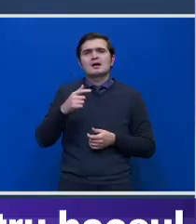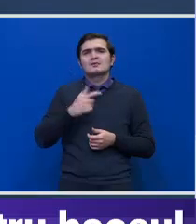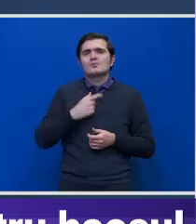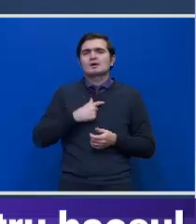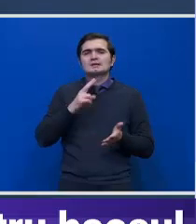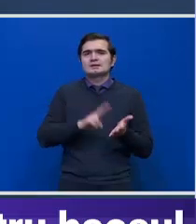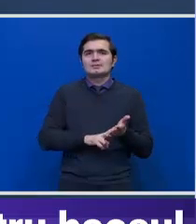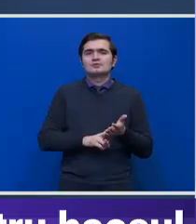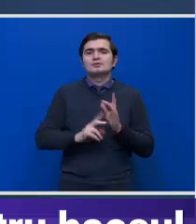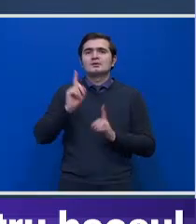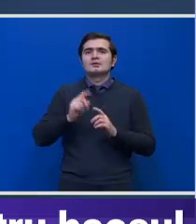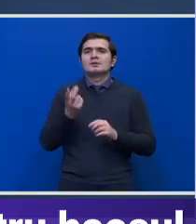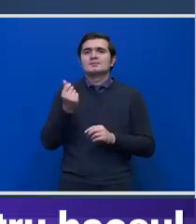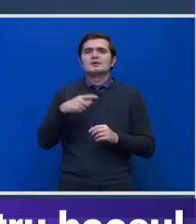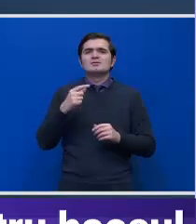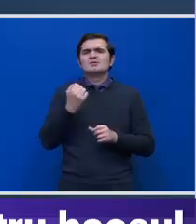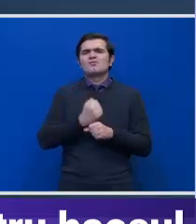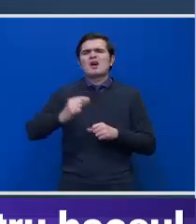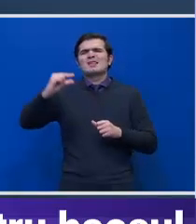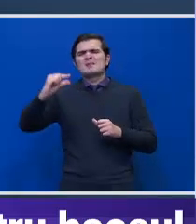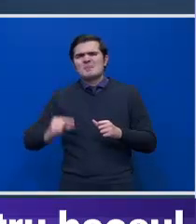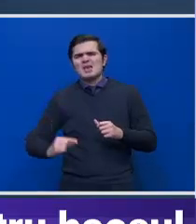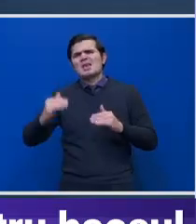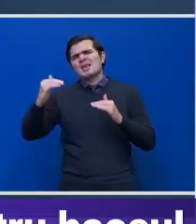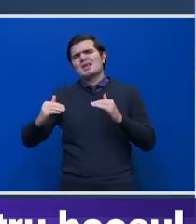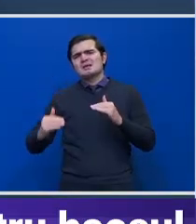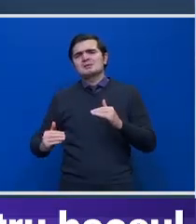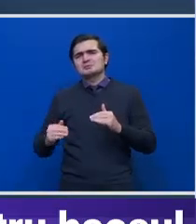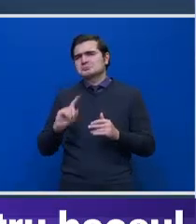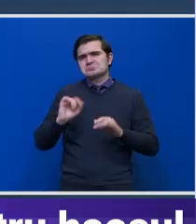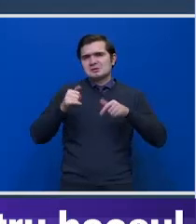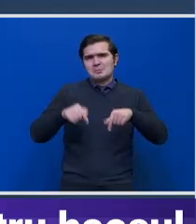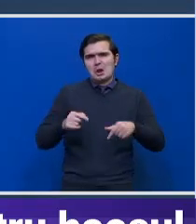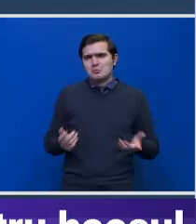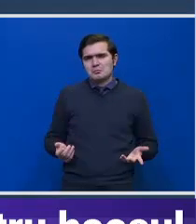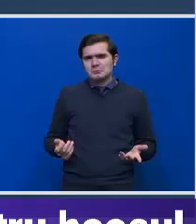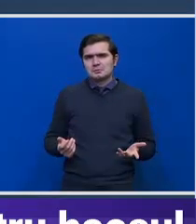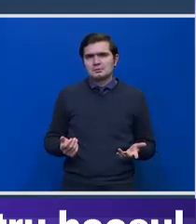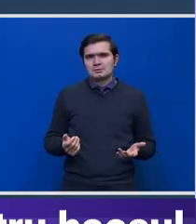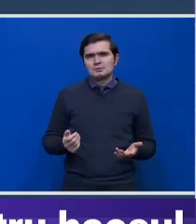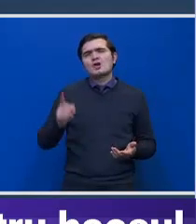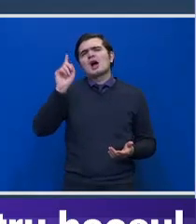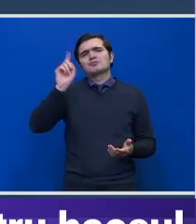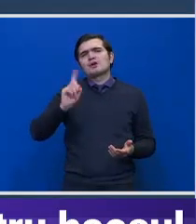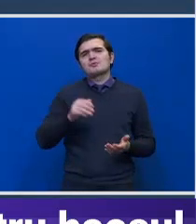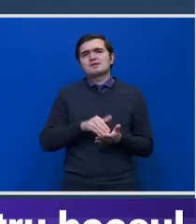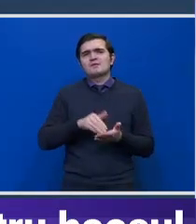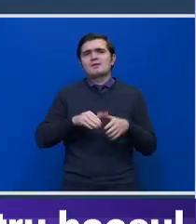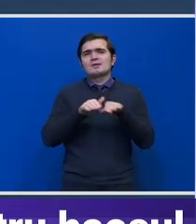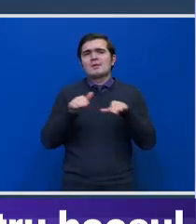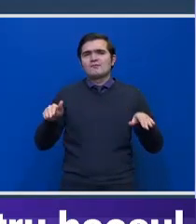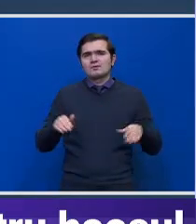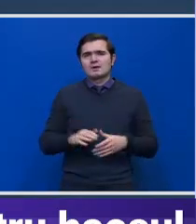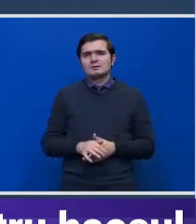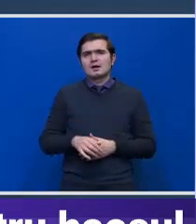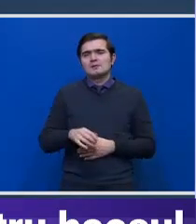nu este aplicat, când prețul este atât de mic, ceea ce nu cred că este cazul în acest moment, și nu este nevoie de plafonare și de